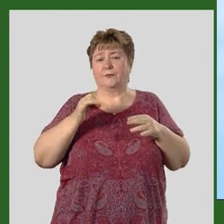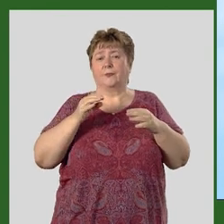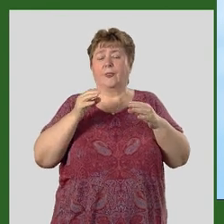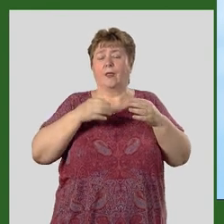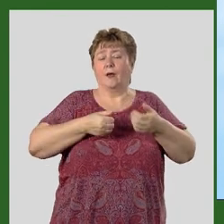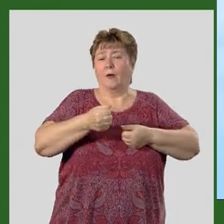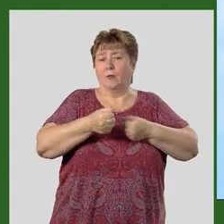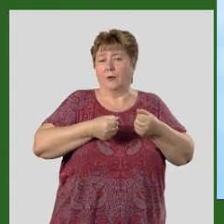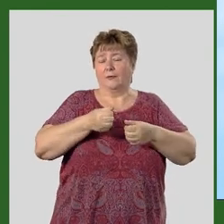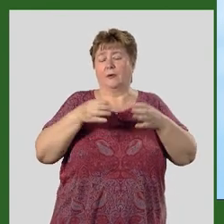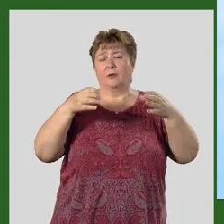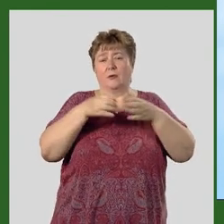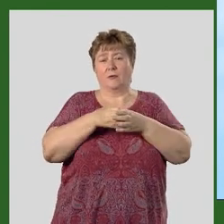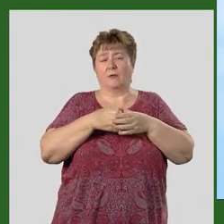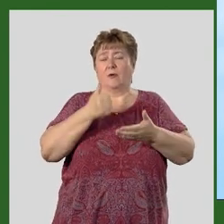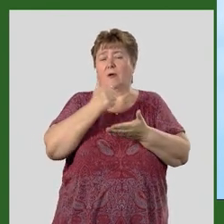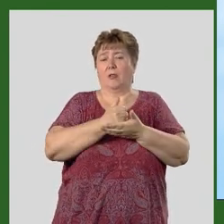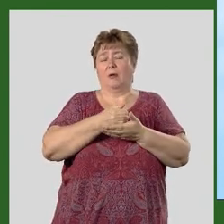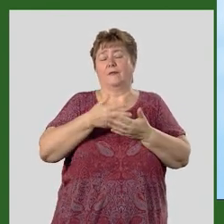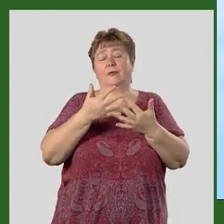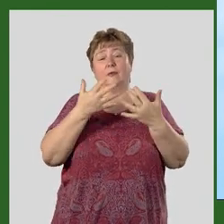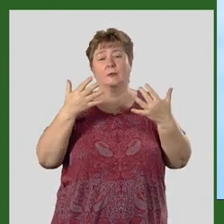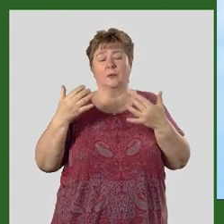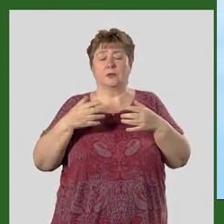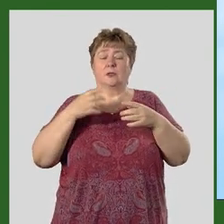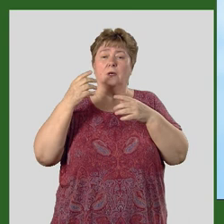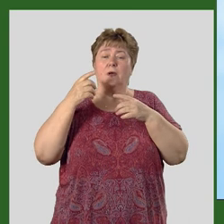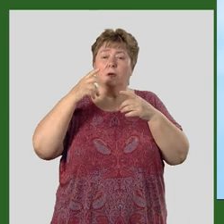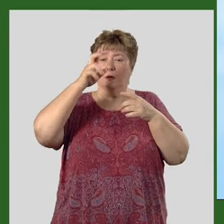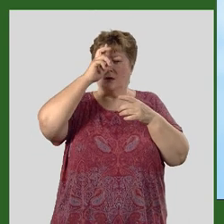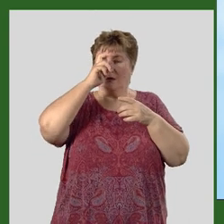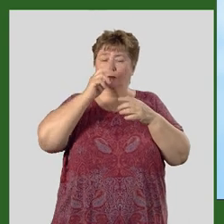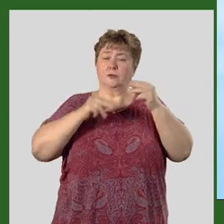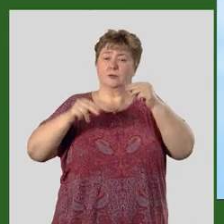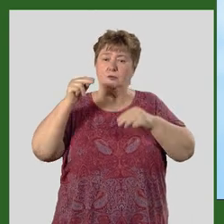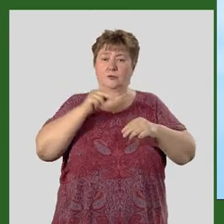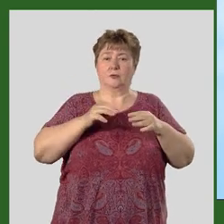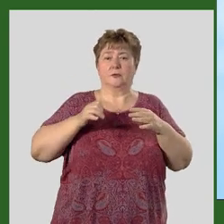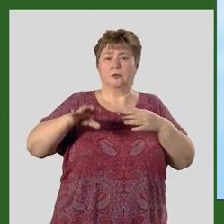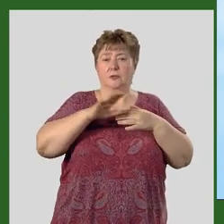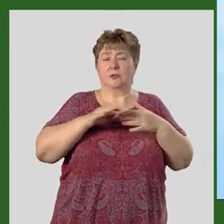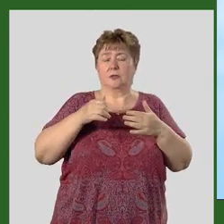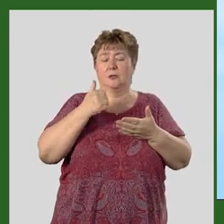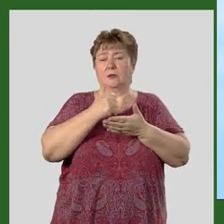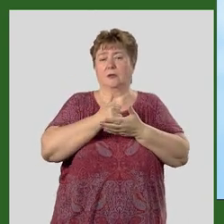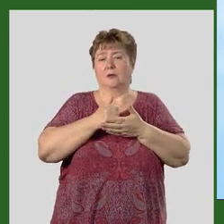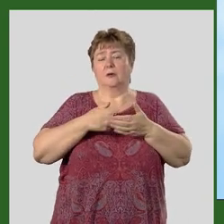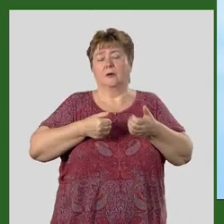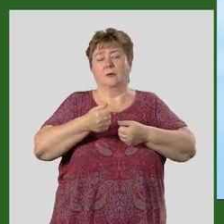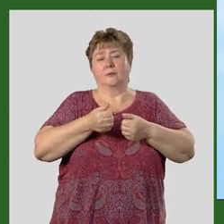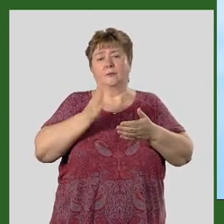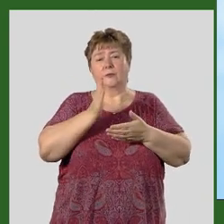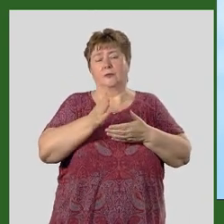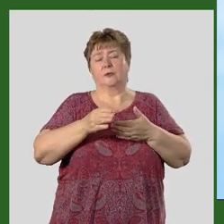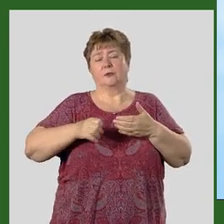Форма правления является главным признаком государственного устройства страны. Основные формы правления